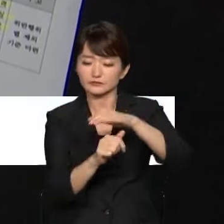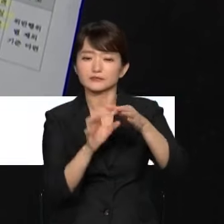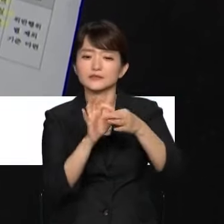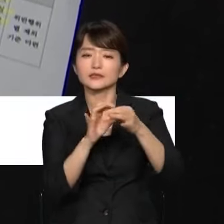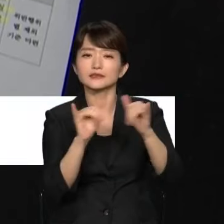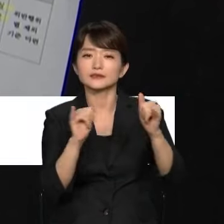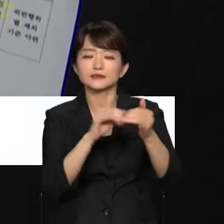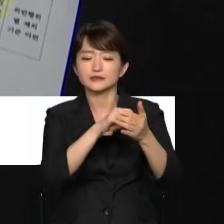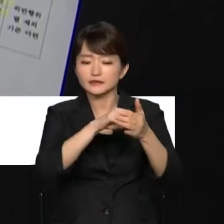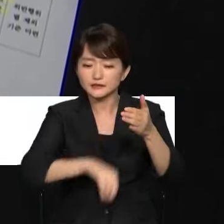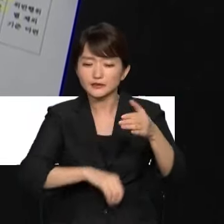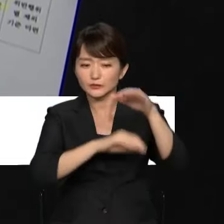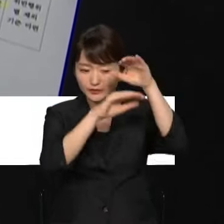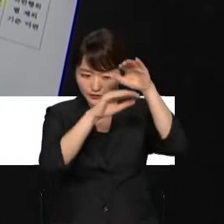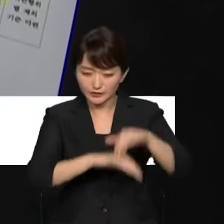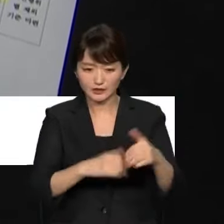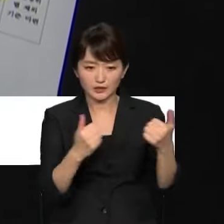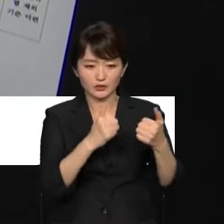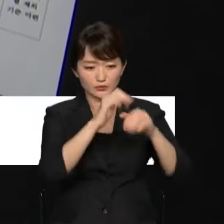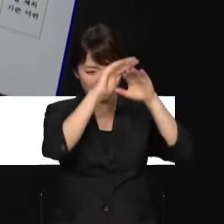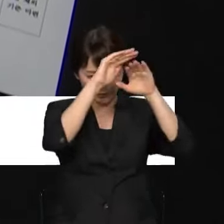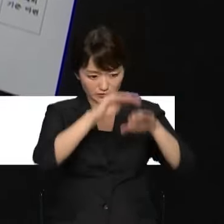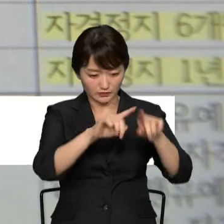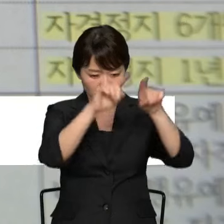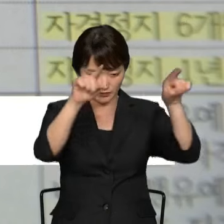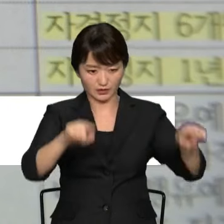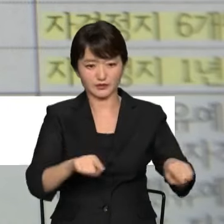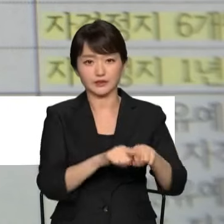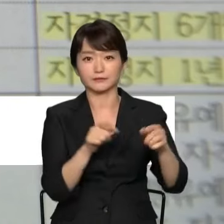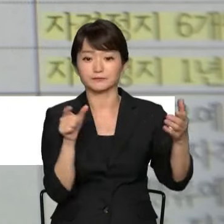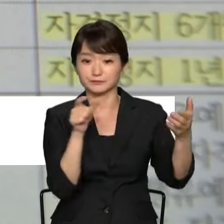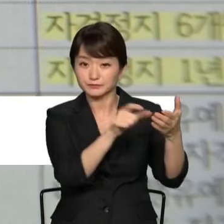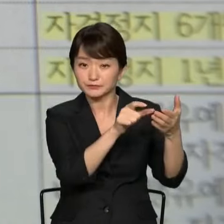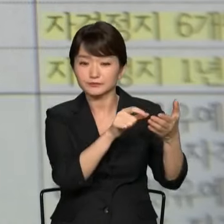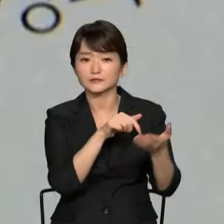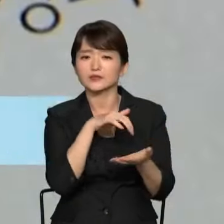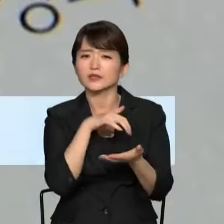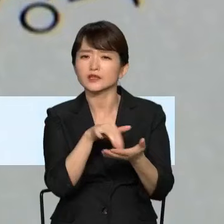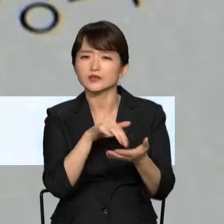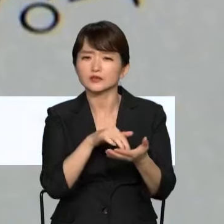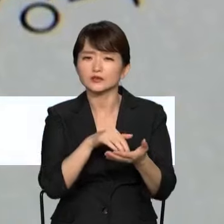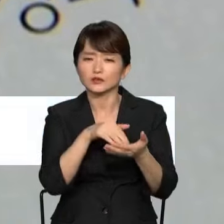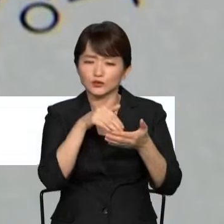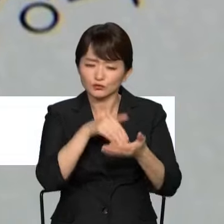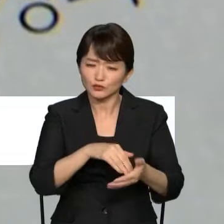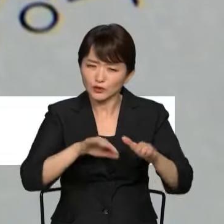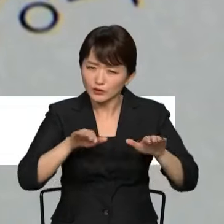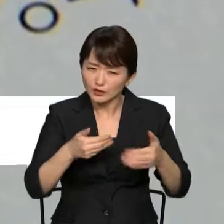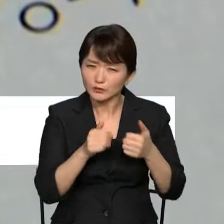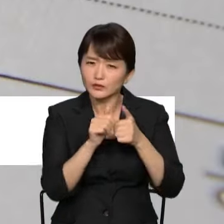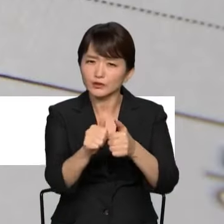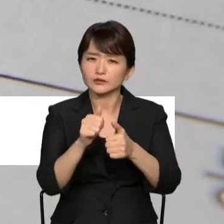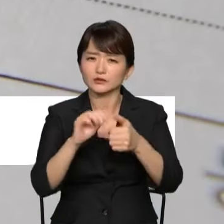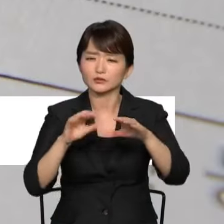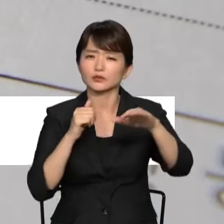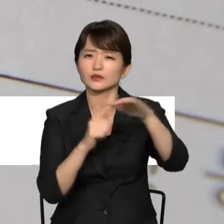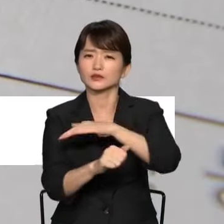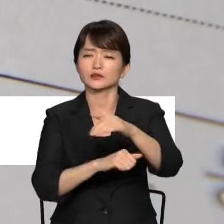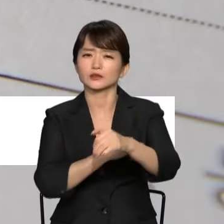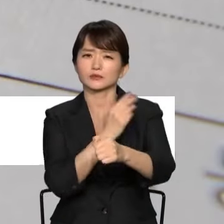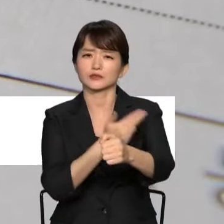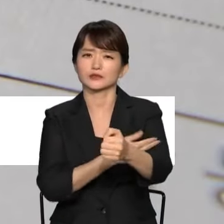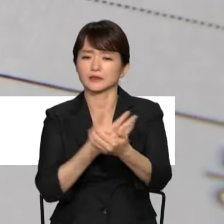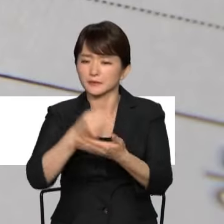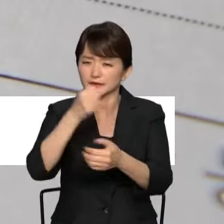기준은 회의록 한 페이지를 가득 채웠습니다 횟수와 경중에 따라 국가대표 자격을 얼마나 박탈시킬